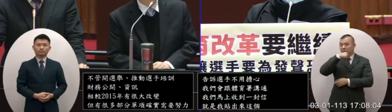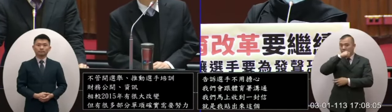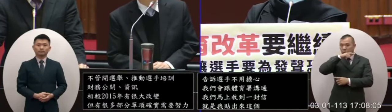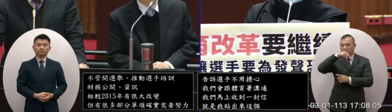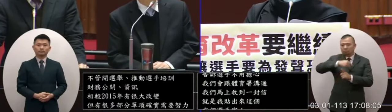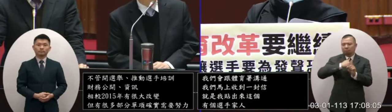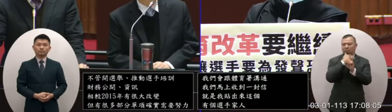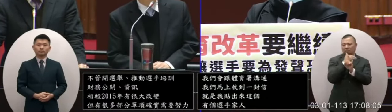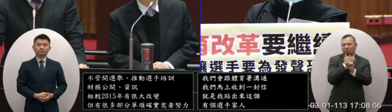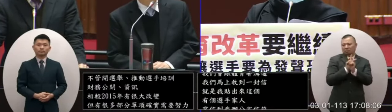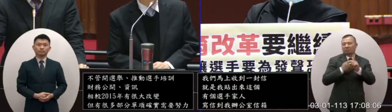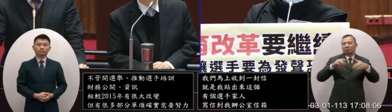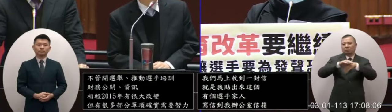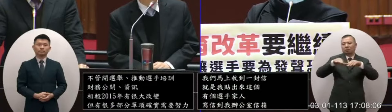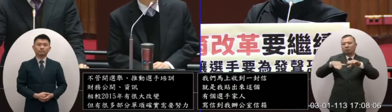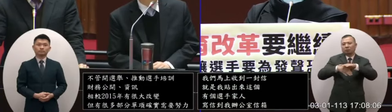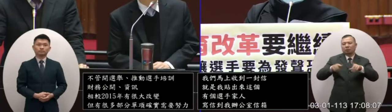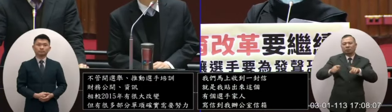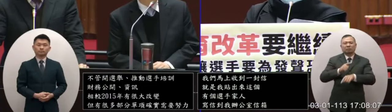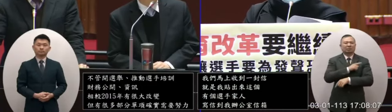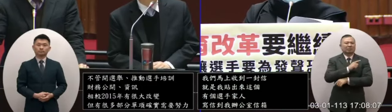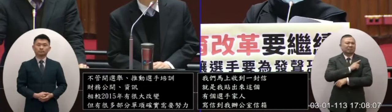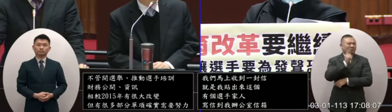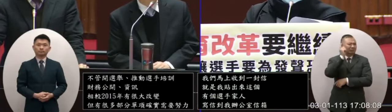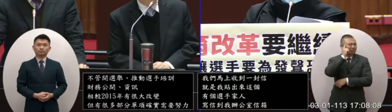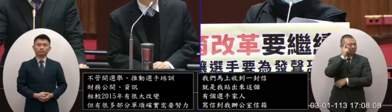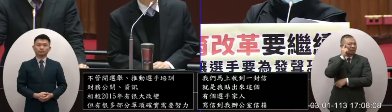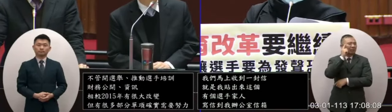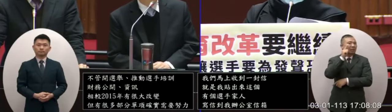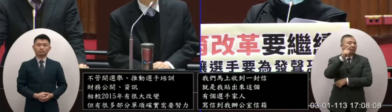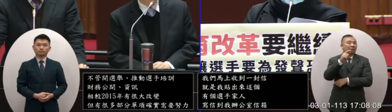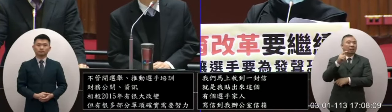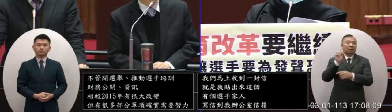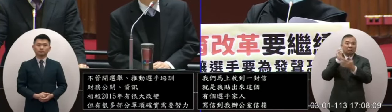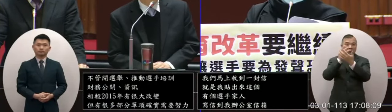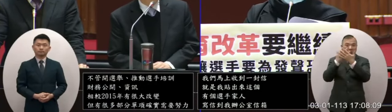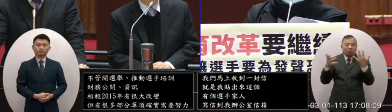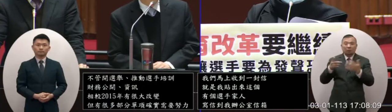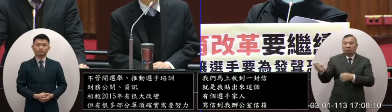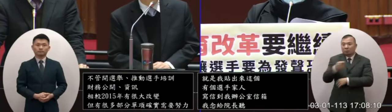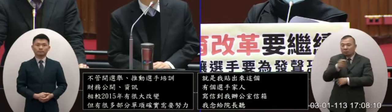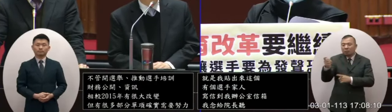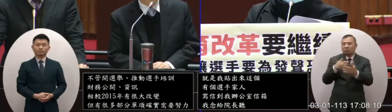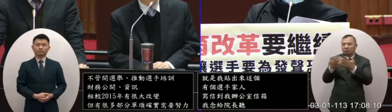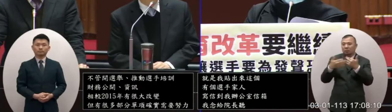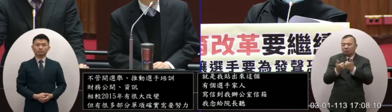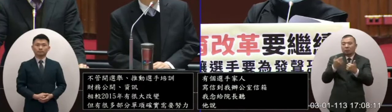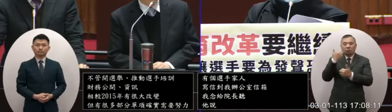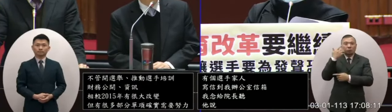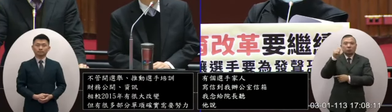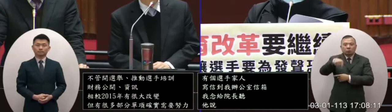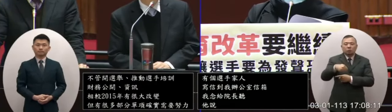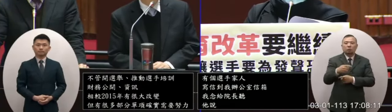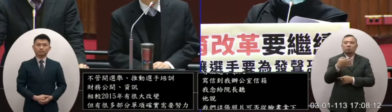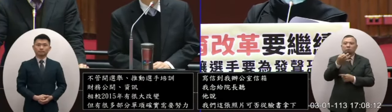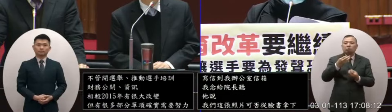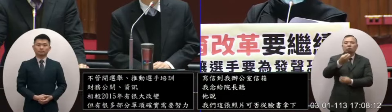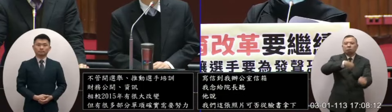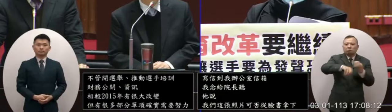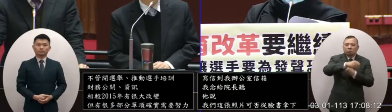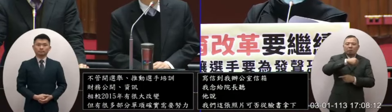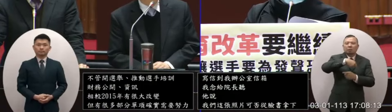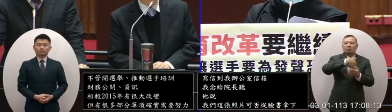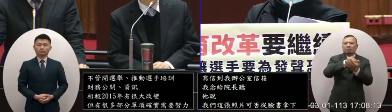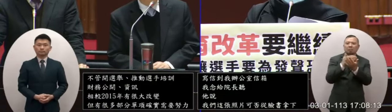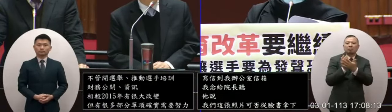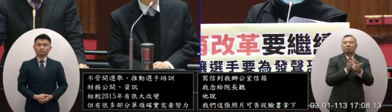跟行政文化，用膝盖想也知道，之后网协在分配资源或是任何的沟通合作，我们的选手家